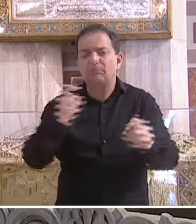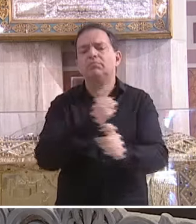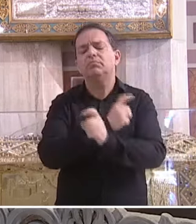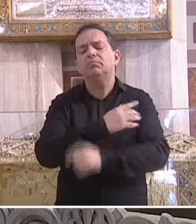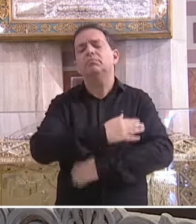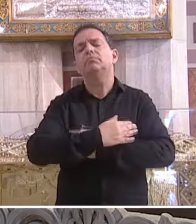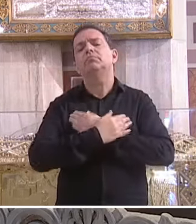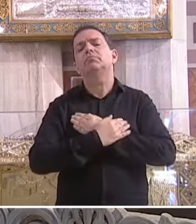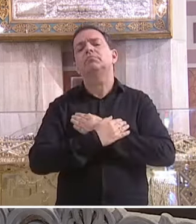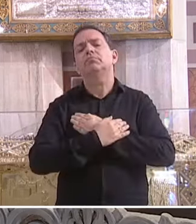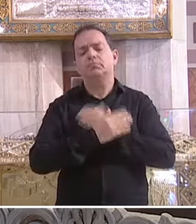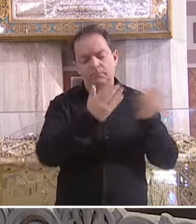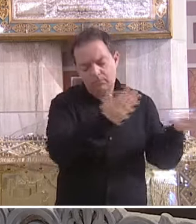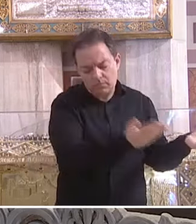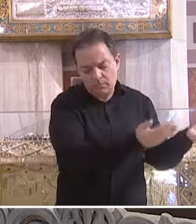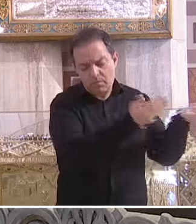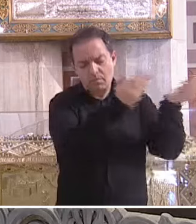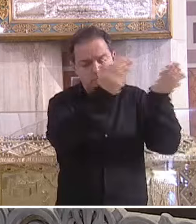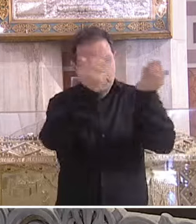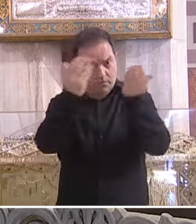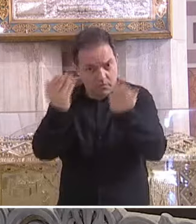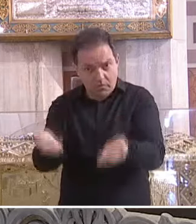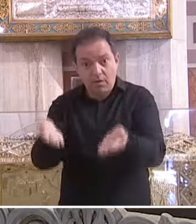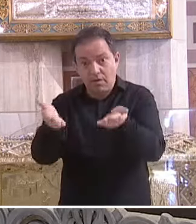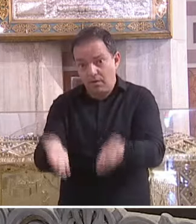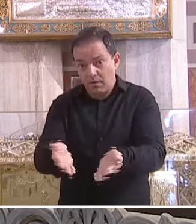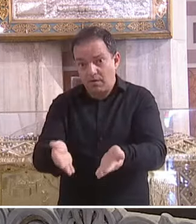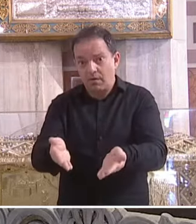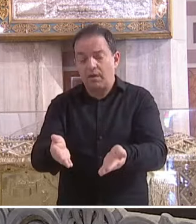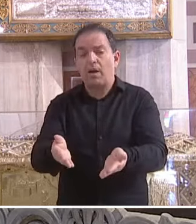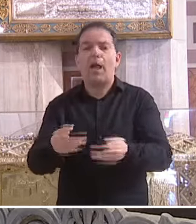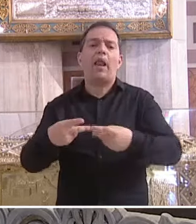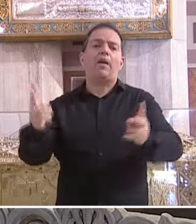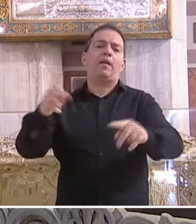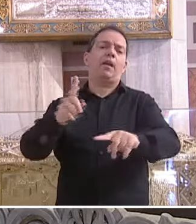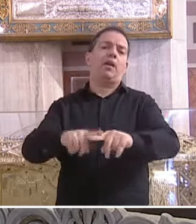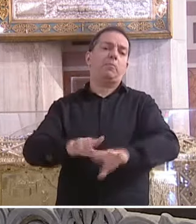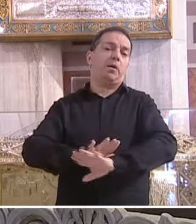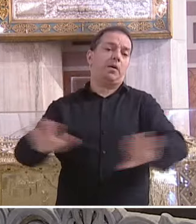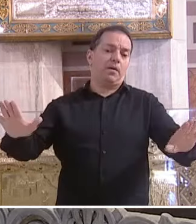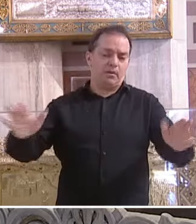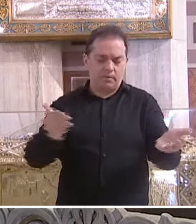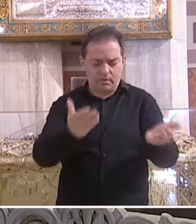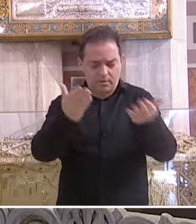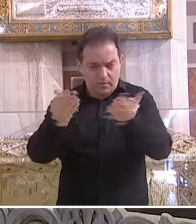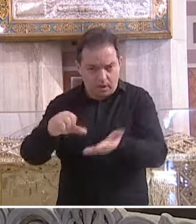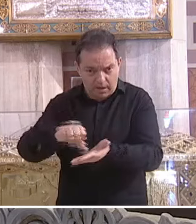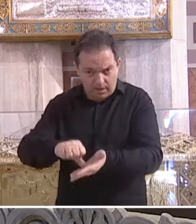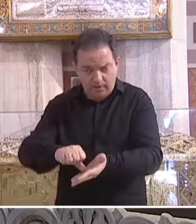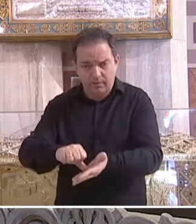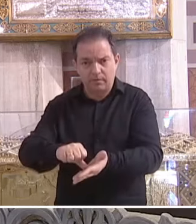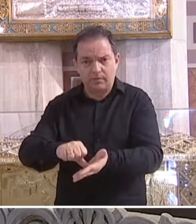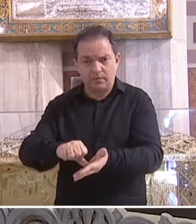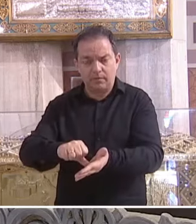του Ιερομάρτυρος μεταφέρθηκε εδώ, στην ελεύθερη Ελλάδα, στην Αθήνα μας,